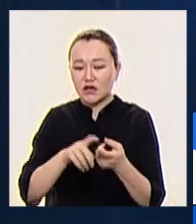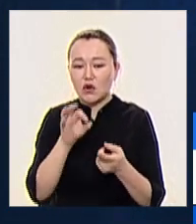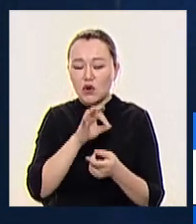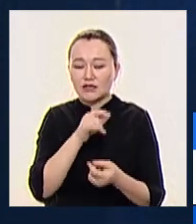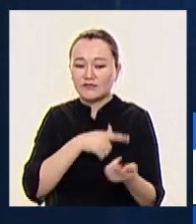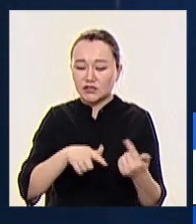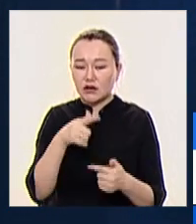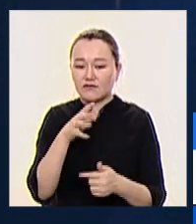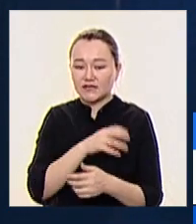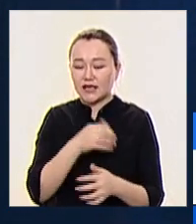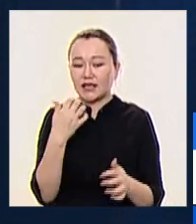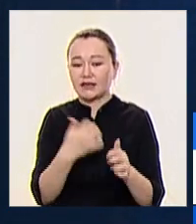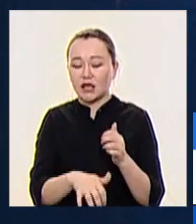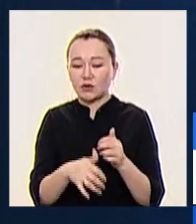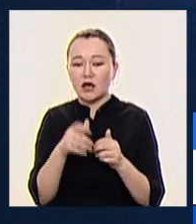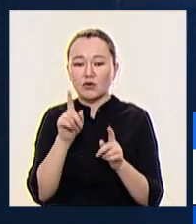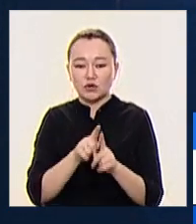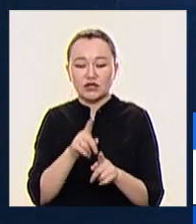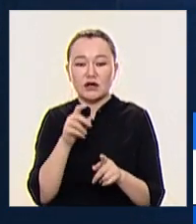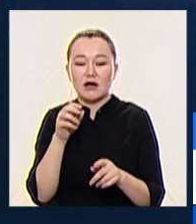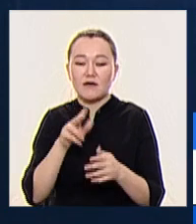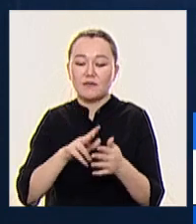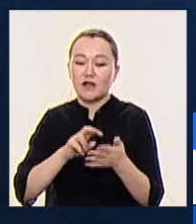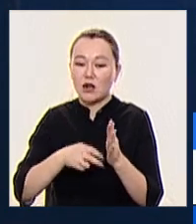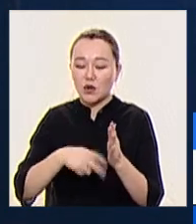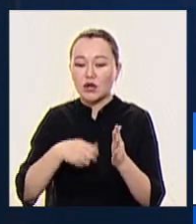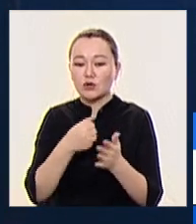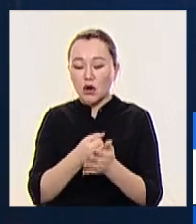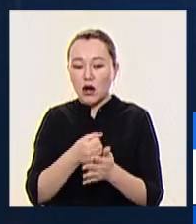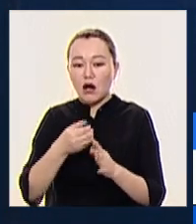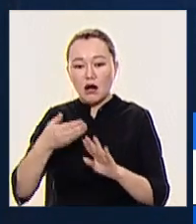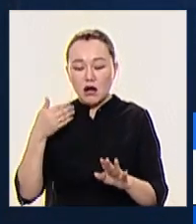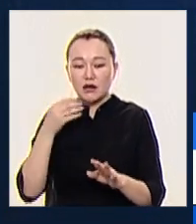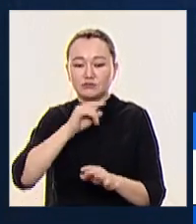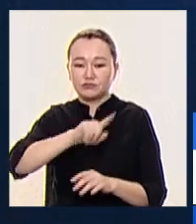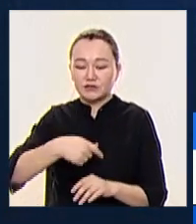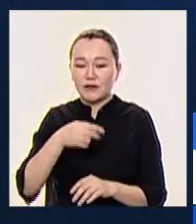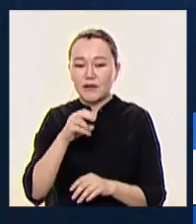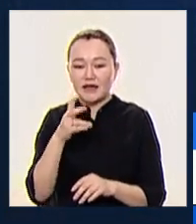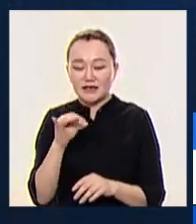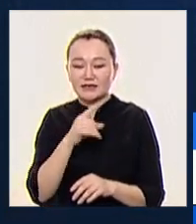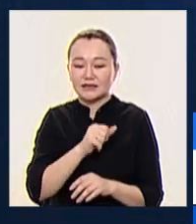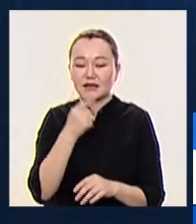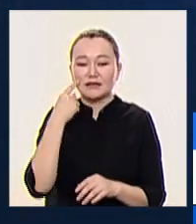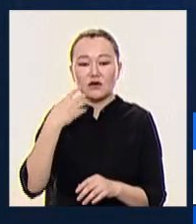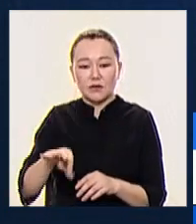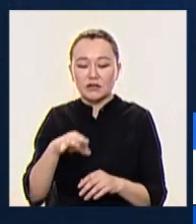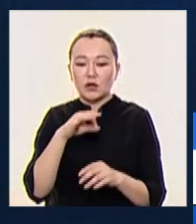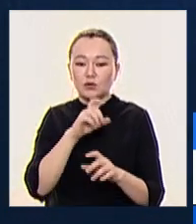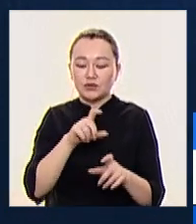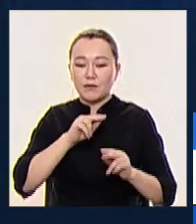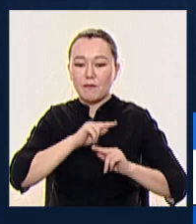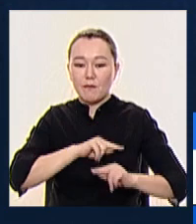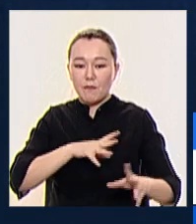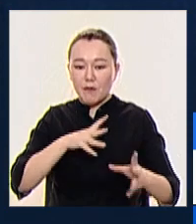бизнеса игнорируют. К тому же фискальные органы доначисляют налоги, штрафы и пени из-за недобросовестных партнеров.